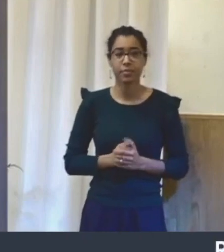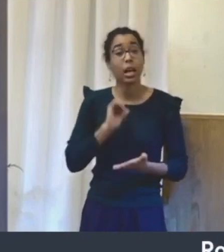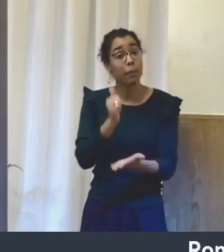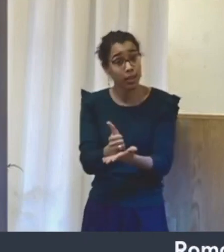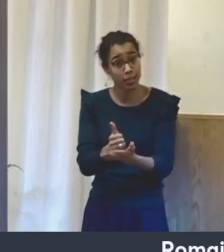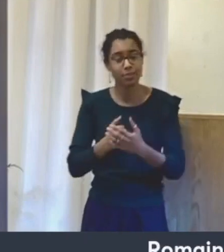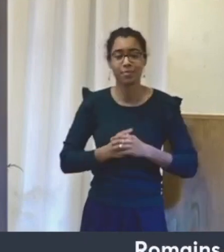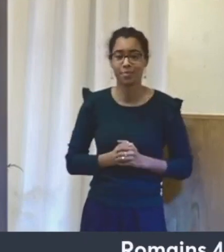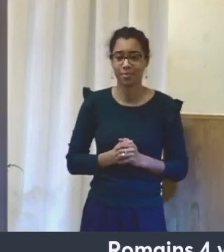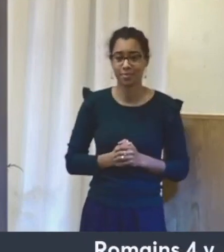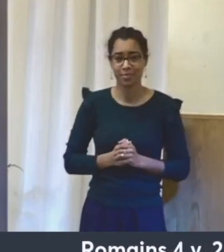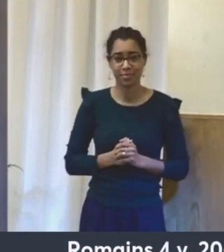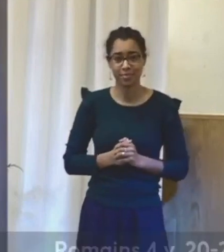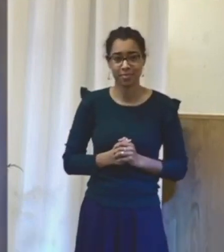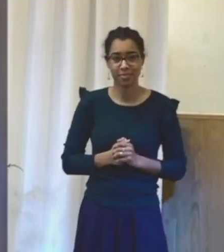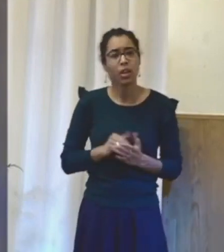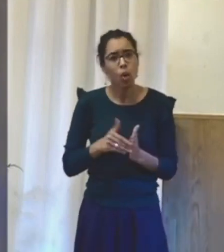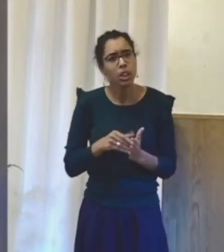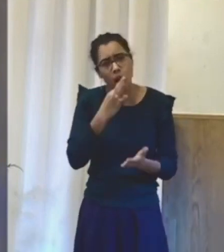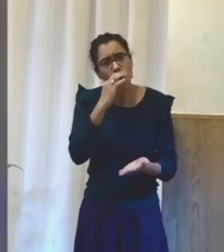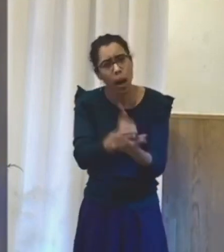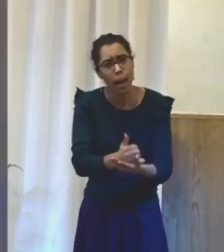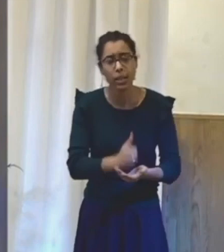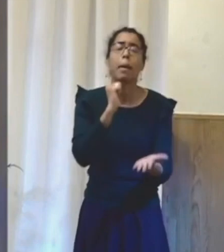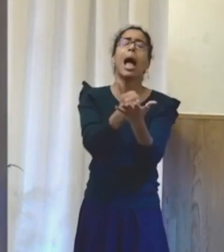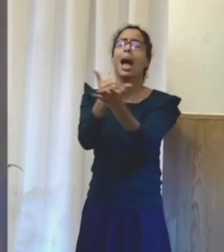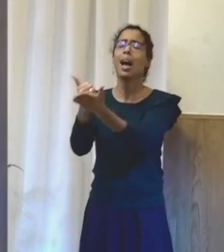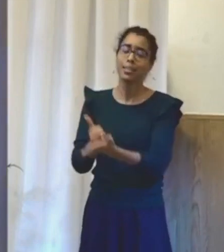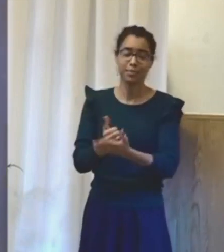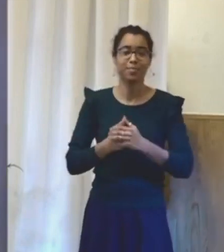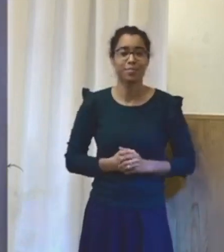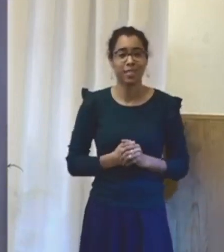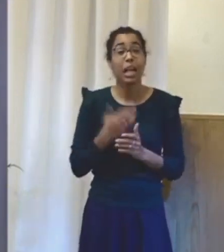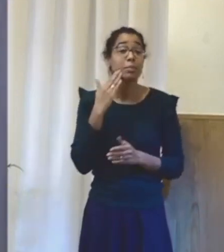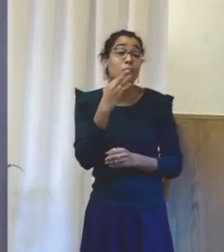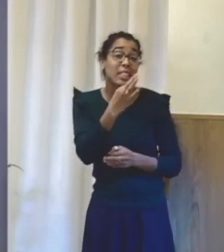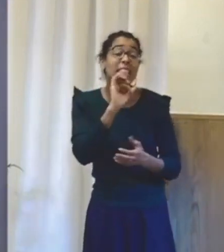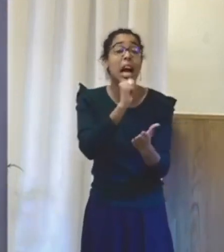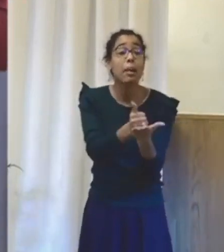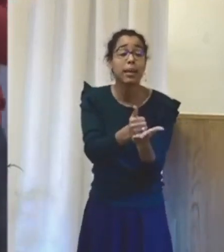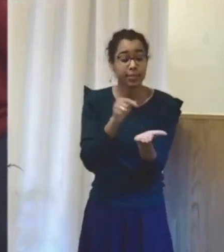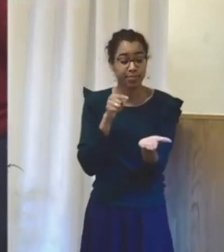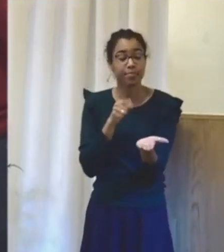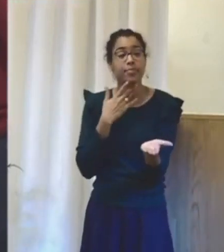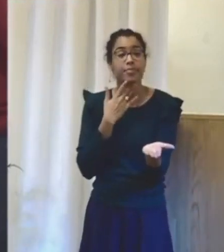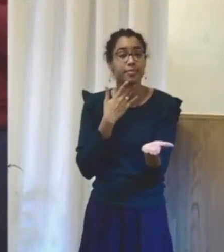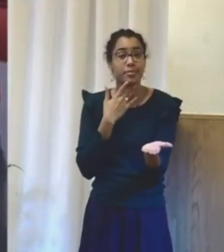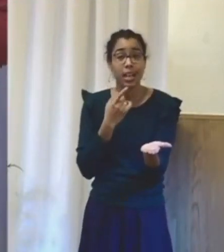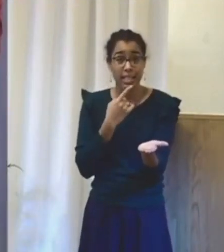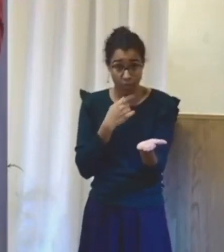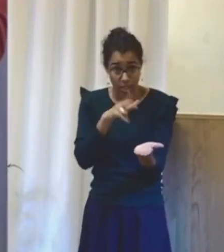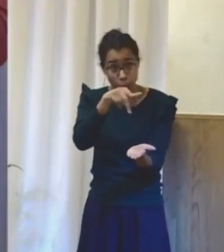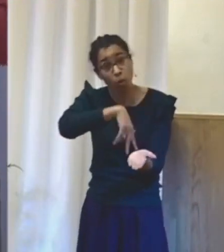Amen. Il faut dire encore amen. Vous savez, quand vous dites amen, c'est que